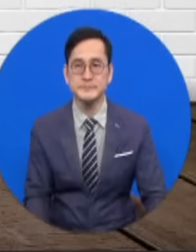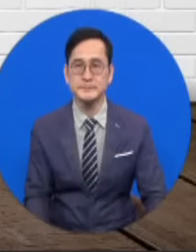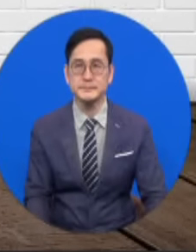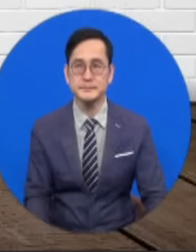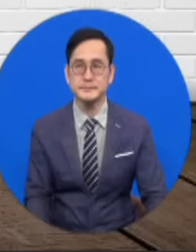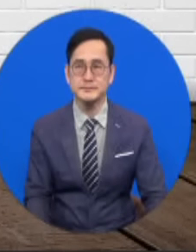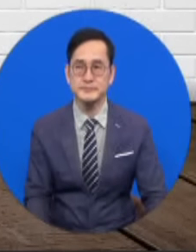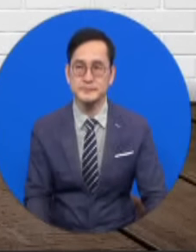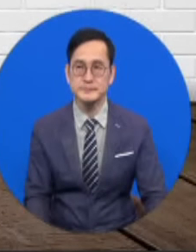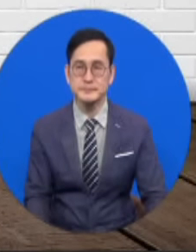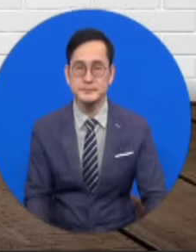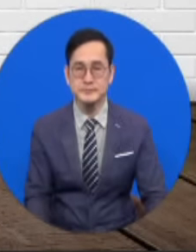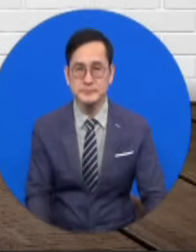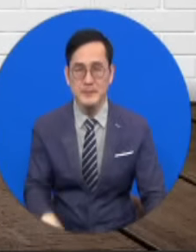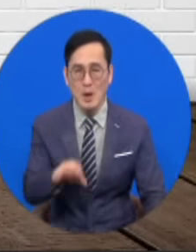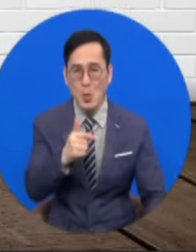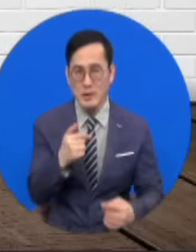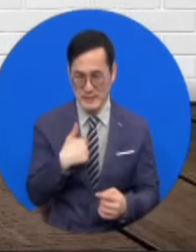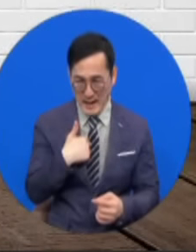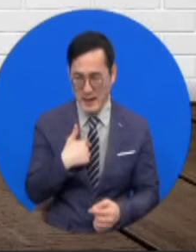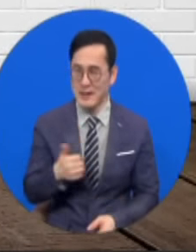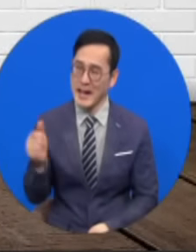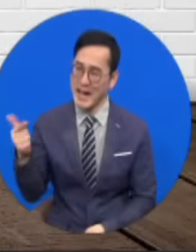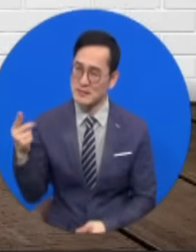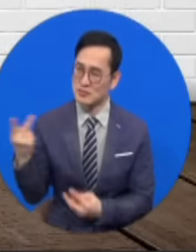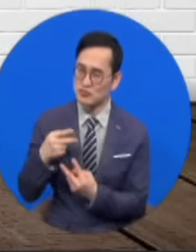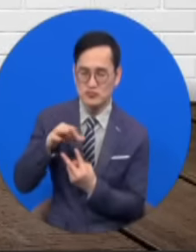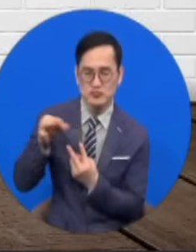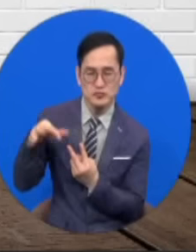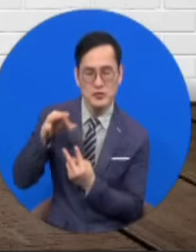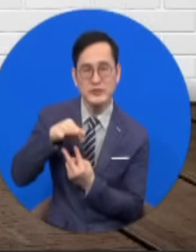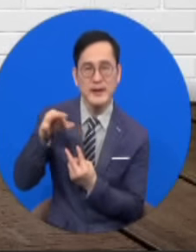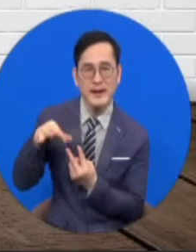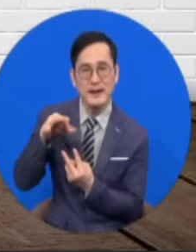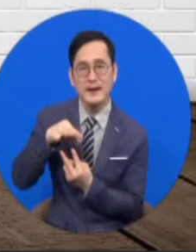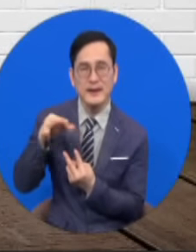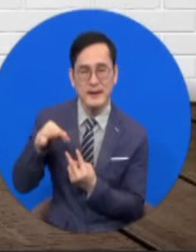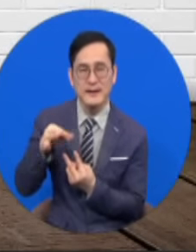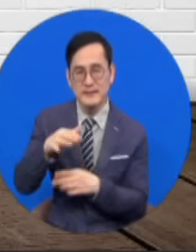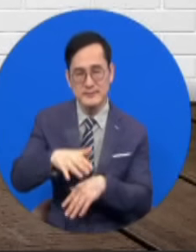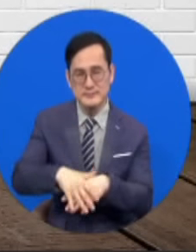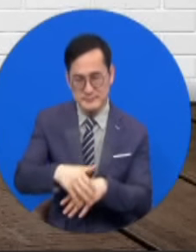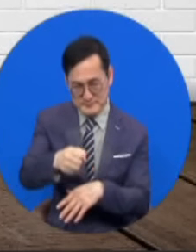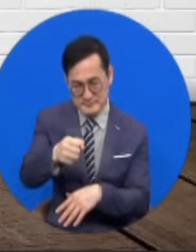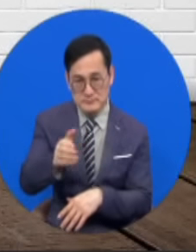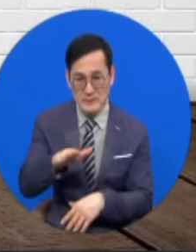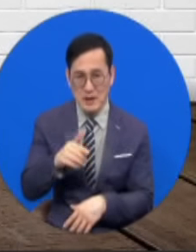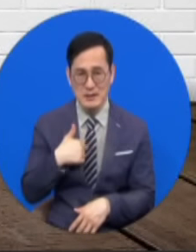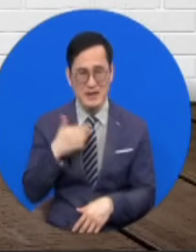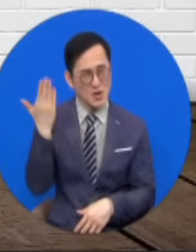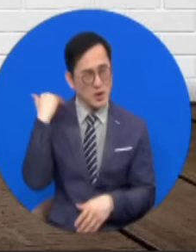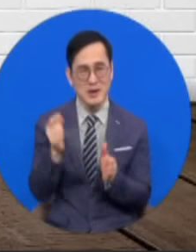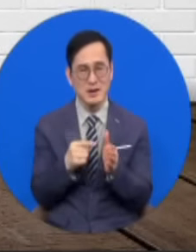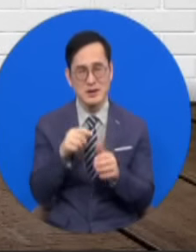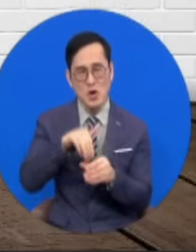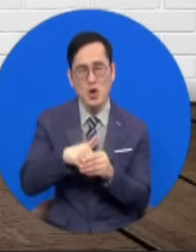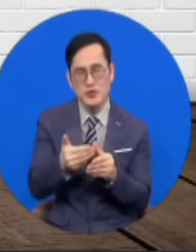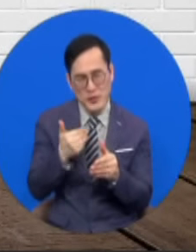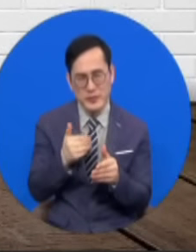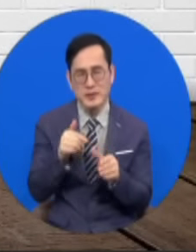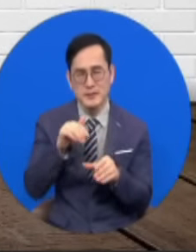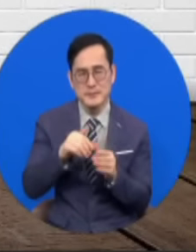보시죠 원용이 한동훈 또다시 선택의 시간이다 그때 내가 비대 현장을 맡았더라면 이런 참편 없었을 것이라고 자신한다 불과 두 달려 전에 크게